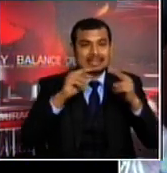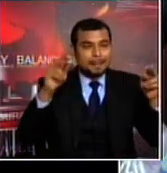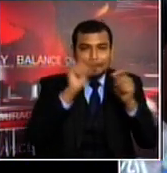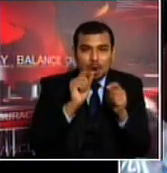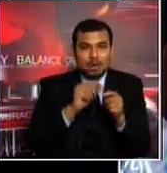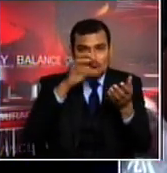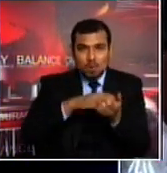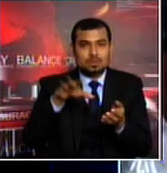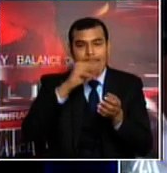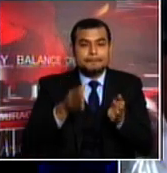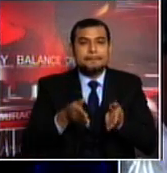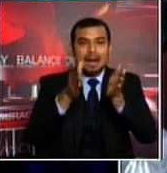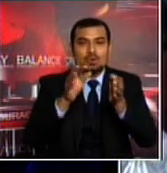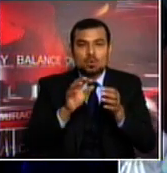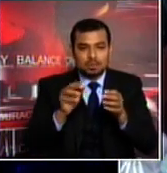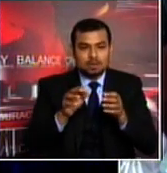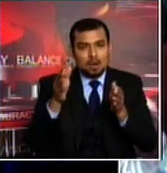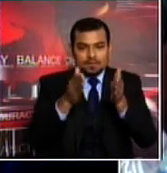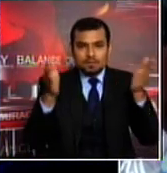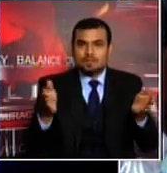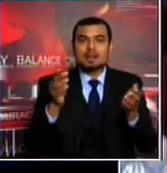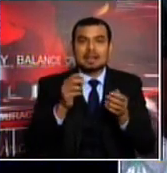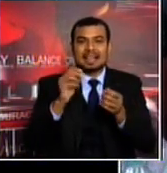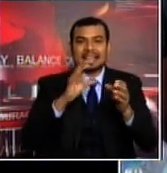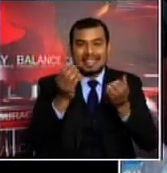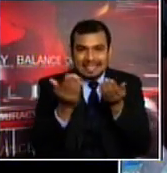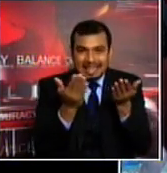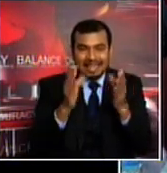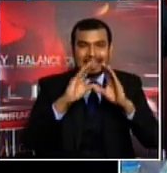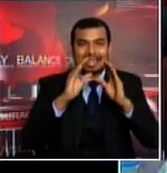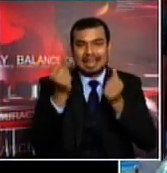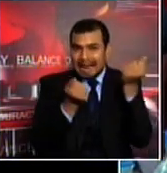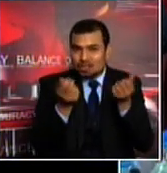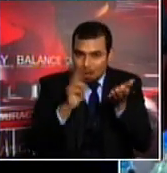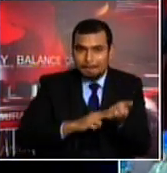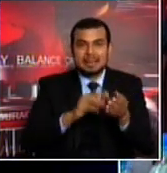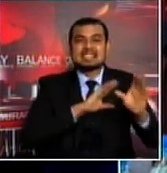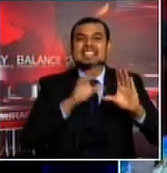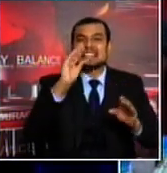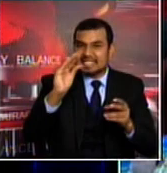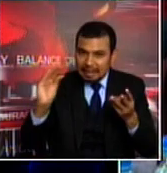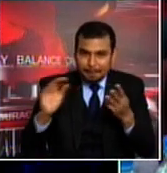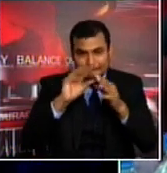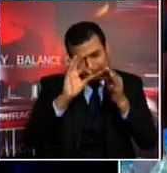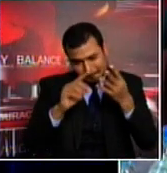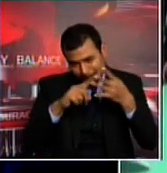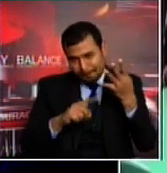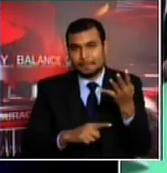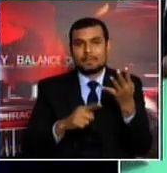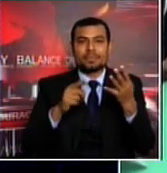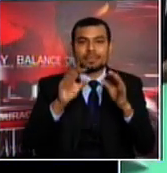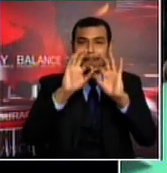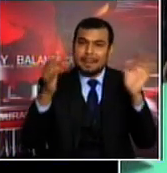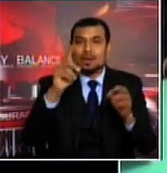रुट निर्धारण निर्देशिका, बस बडी बिल्डिङ निर्देशिका, मझौला तथा साना सवारी निरीक्षण निर्देशिका लगायत